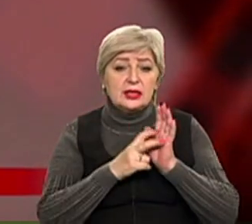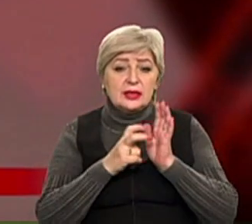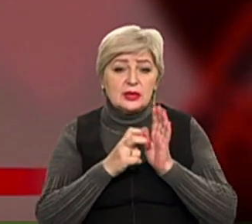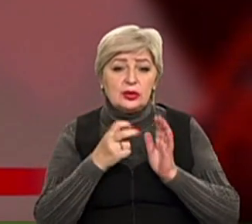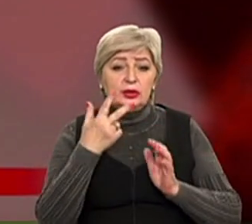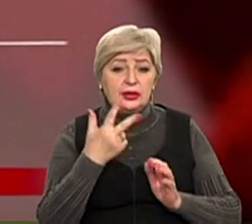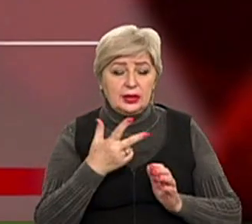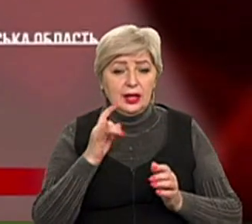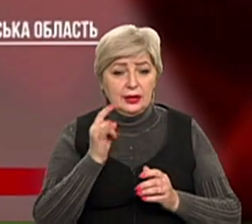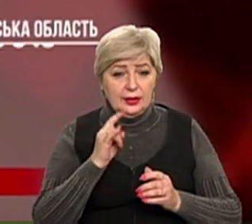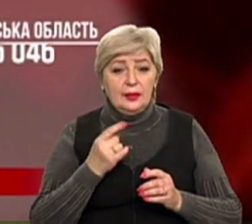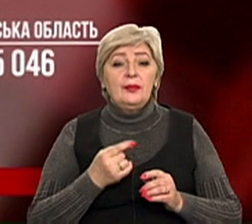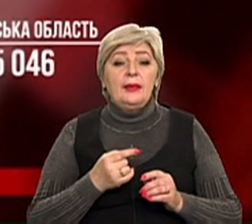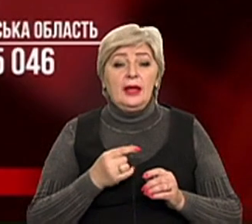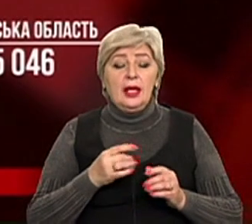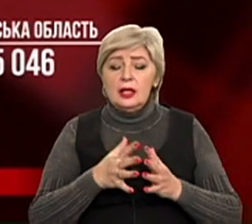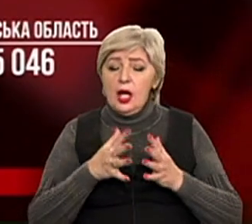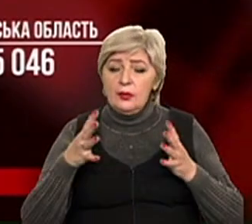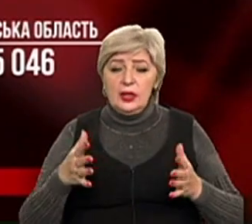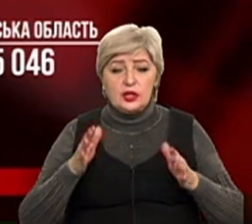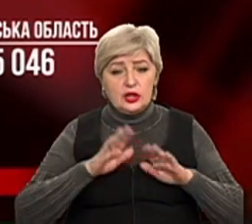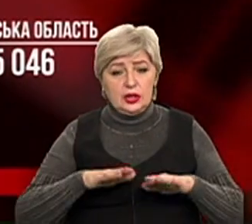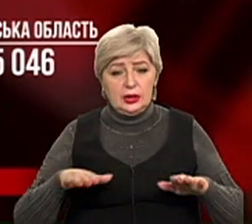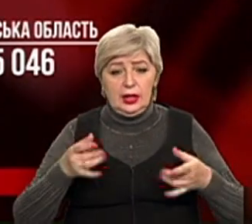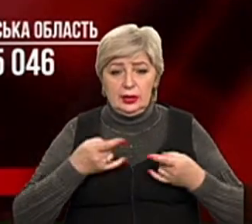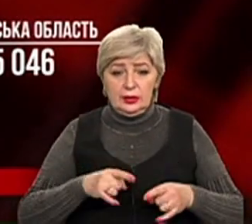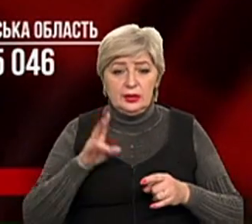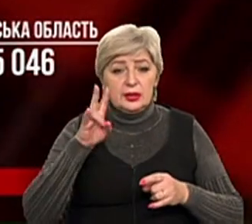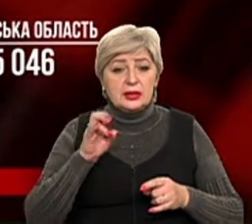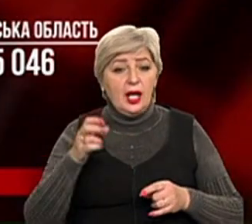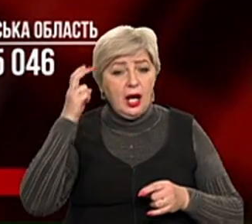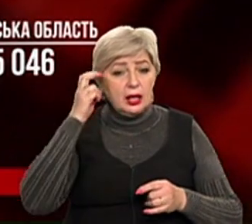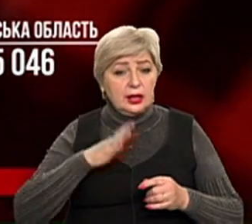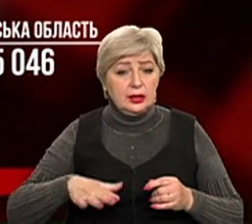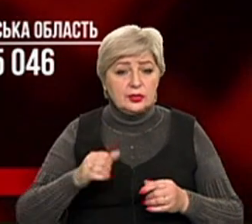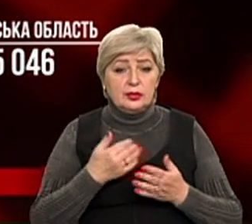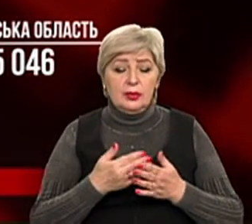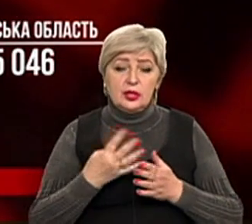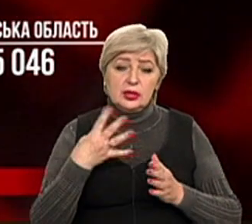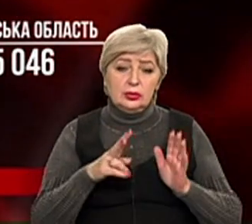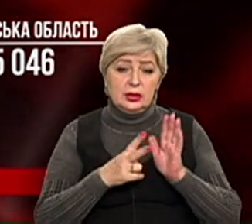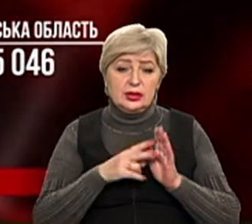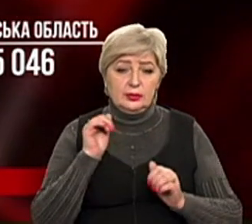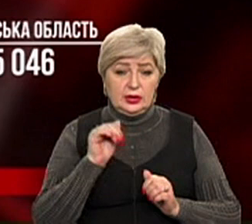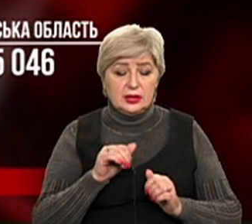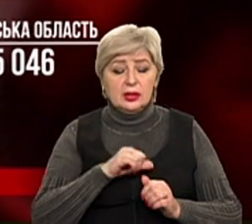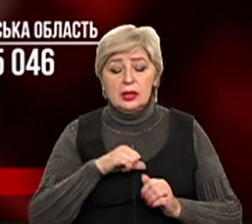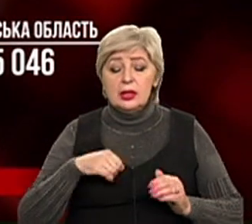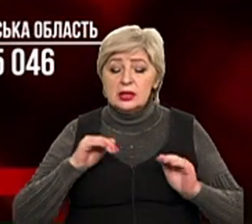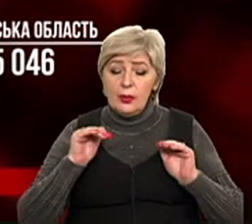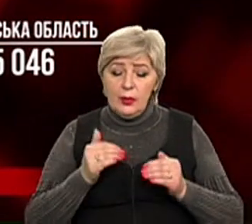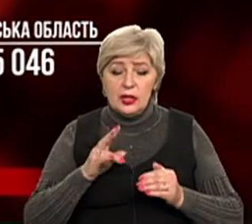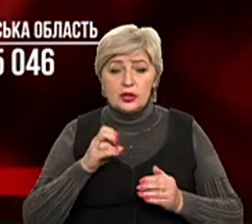це повідомляють у Міністерстві юстиції. Найбільше дітей народилося на Київщині – майже 47 тисяч. Найменше